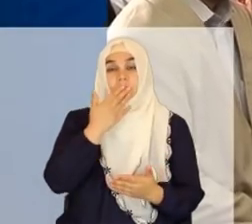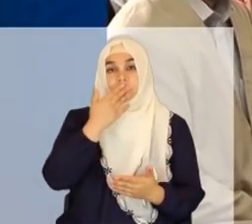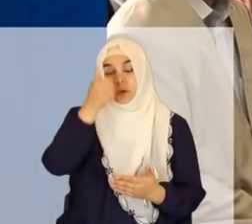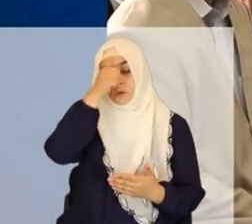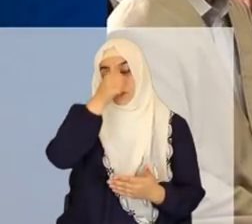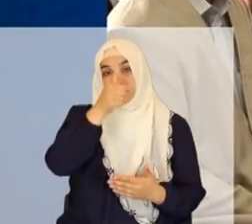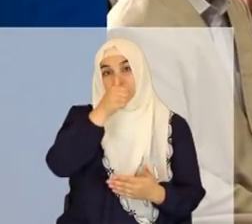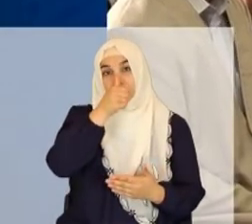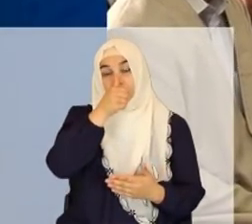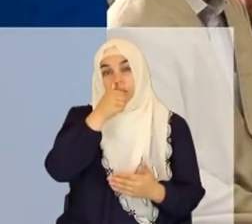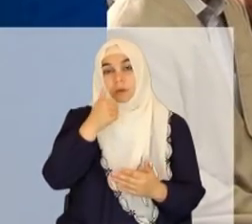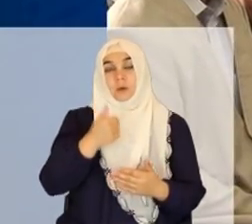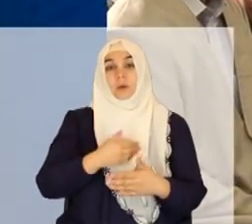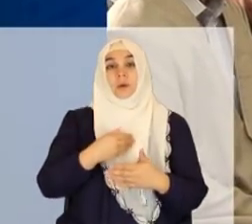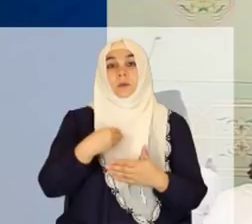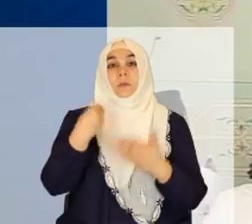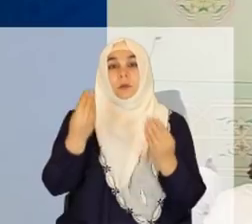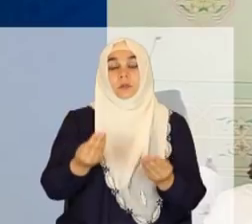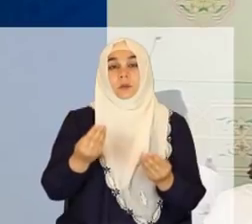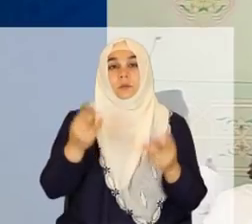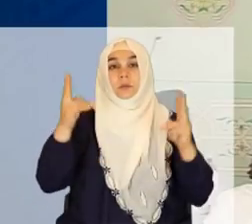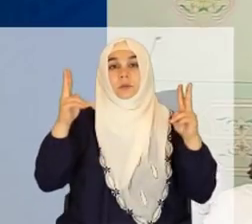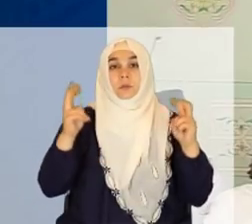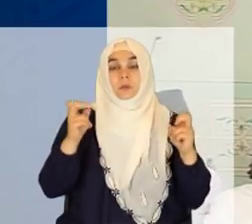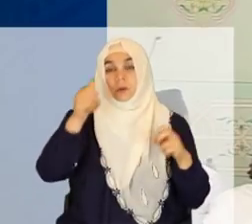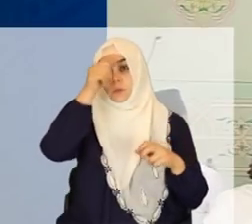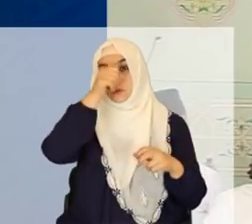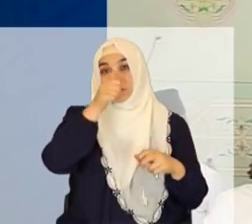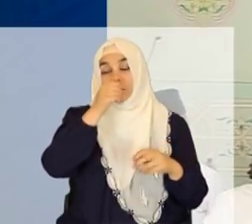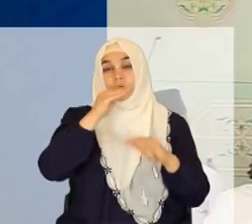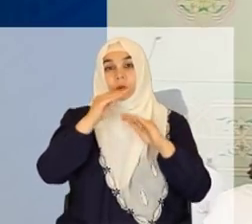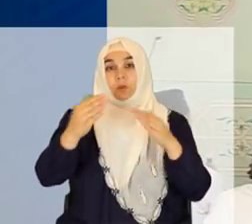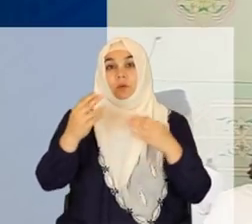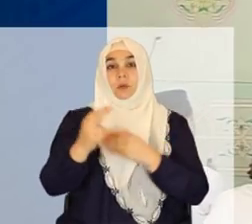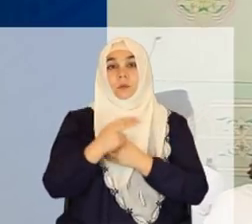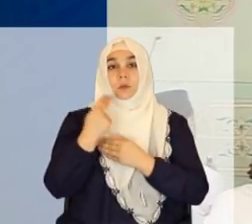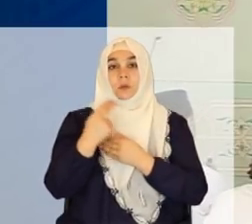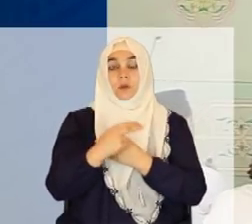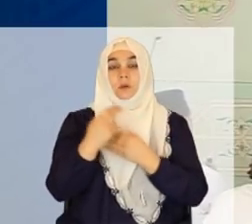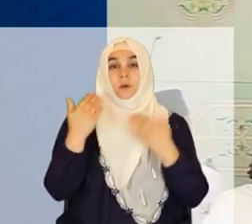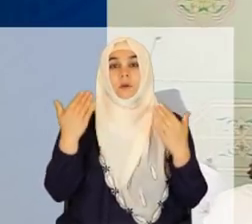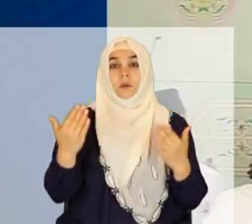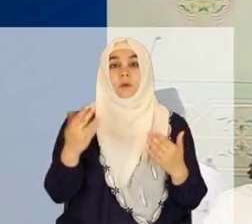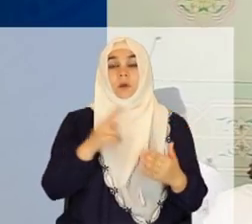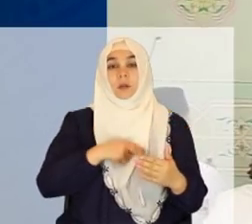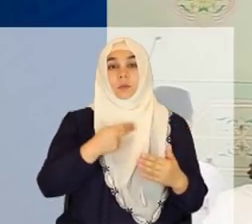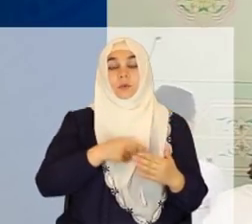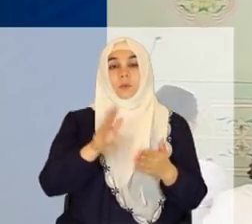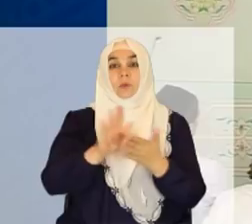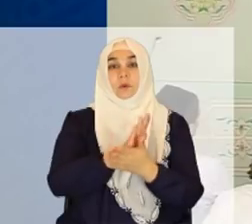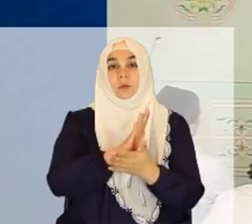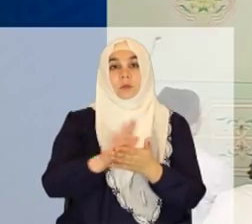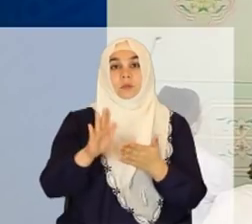Ramazon oyiga bag'ishlab Ramazon oyi ruhiy tarbiya, qalbni